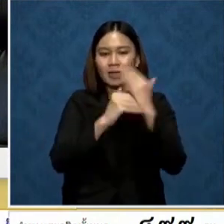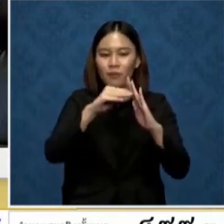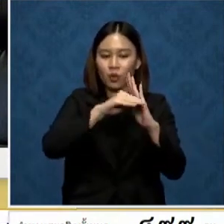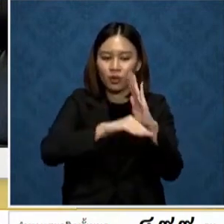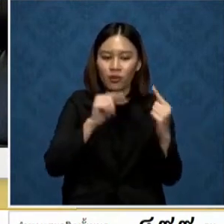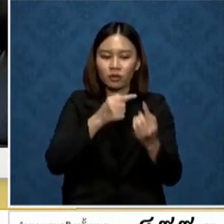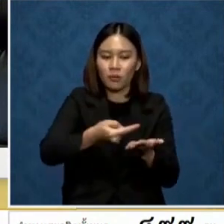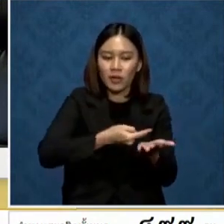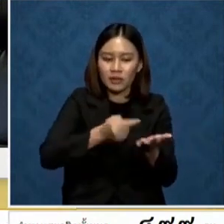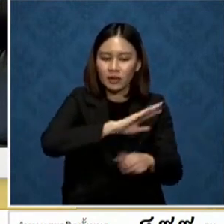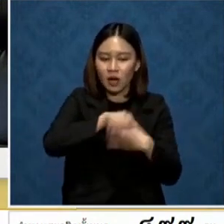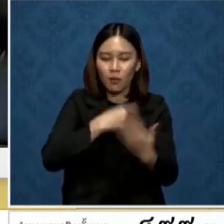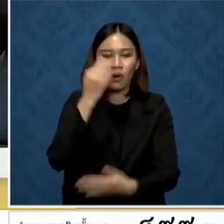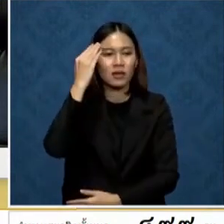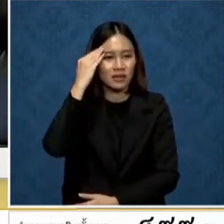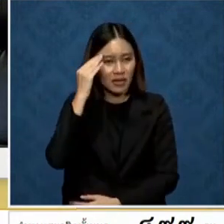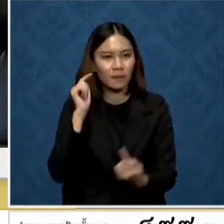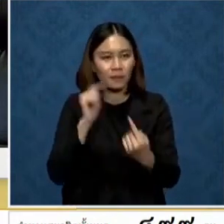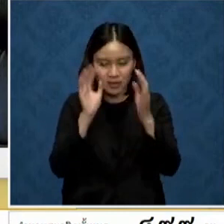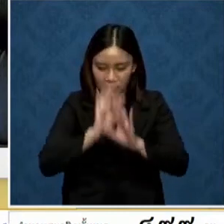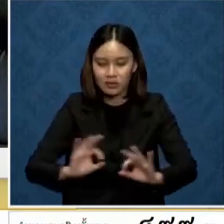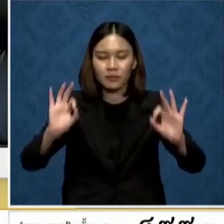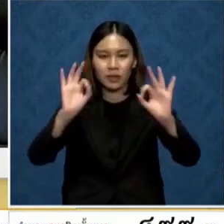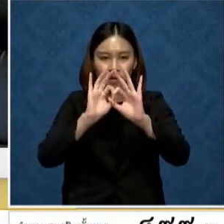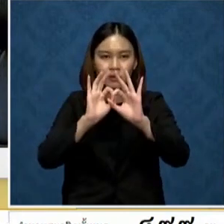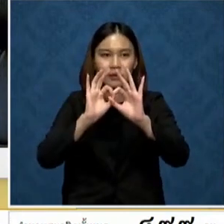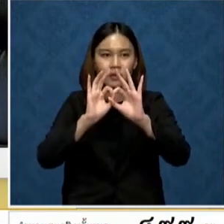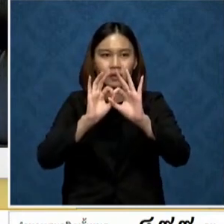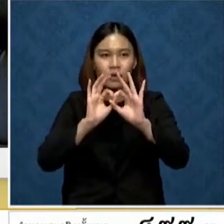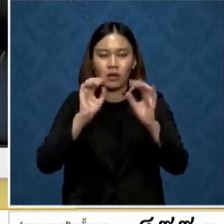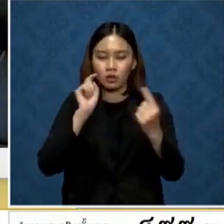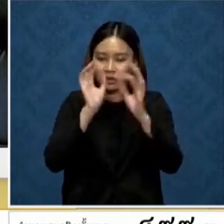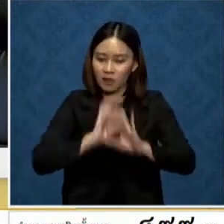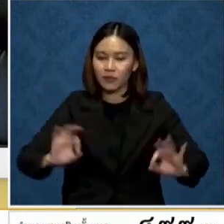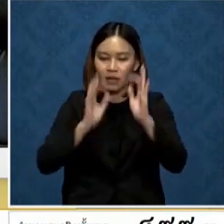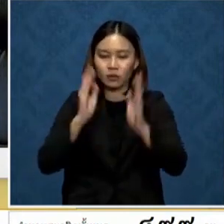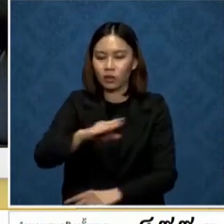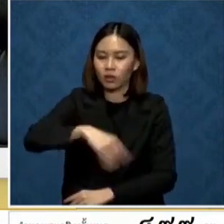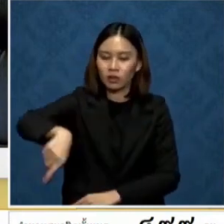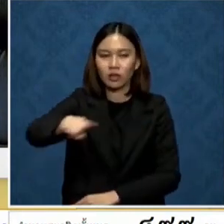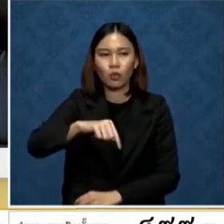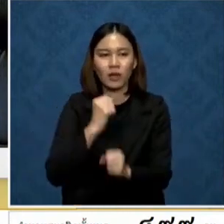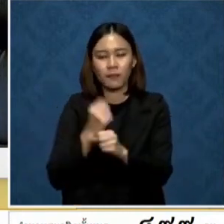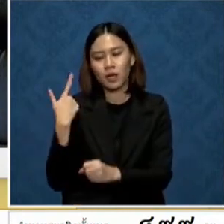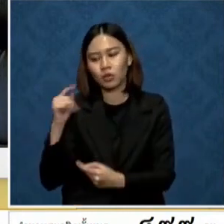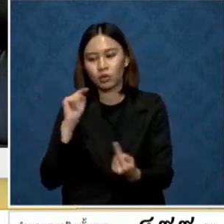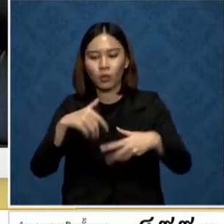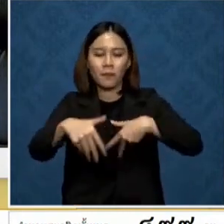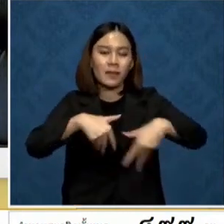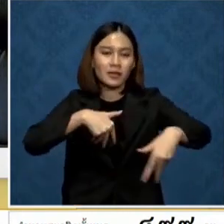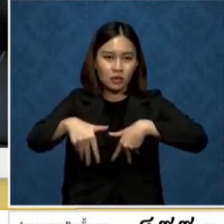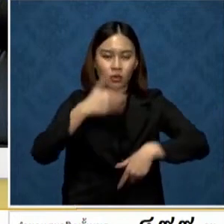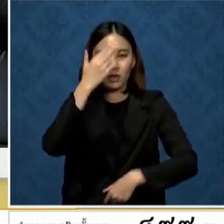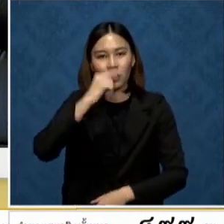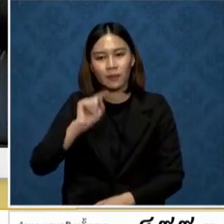การปรึกษาหารือที่ทุกท่านทราบดีว่ามันเป็นเครื่องไม้เครื่องมือที่สำคัญมากๆเป็นเครื่องไม้เครื่องมือที่ทุกท่านเนี่ยทำประโยชน์ให้กับพี่น้องประชา